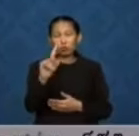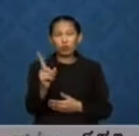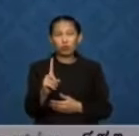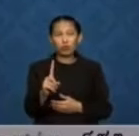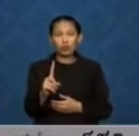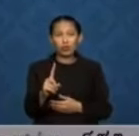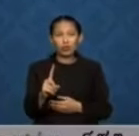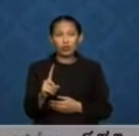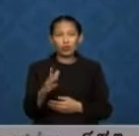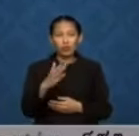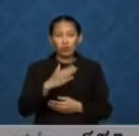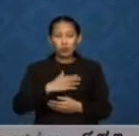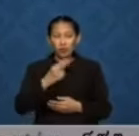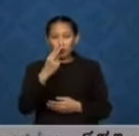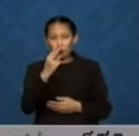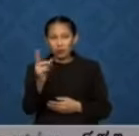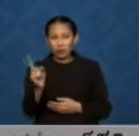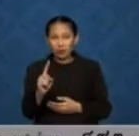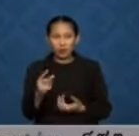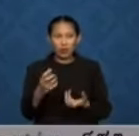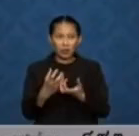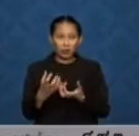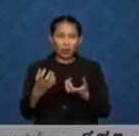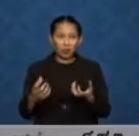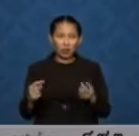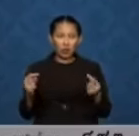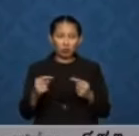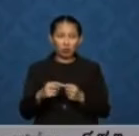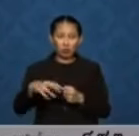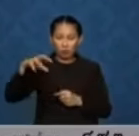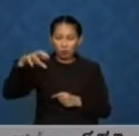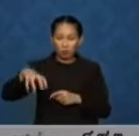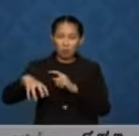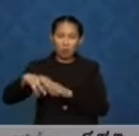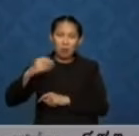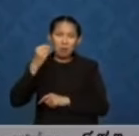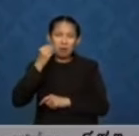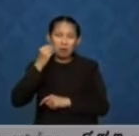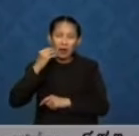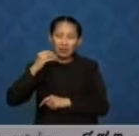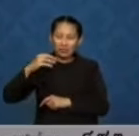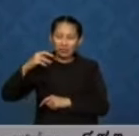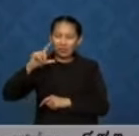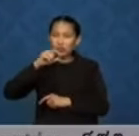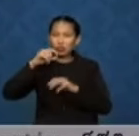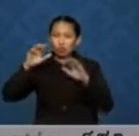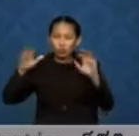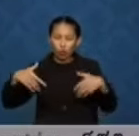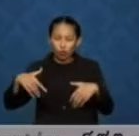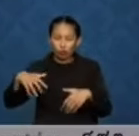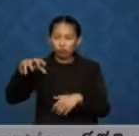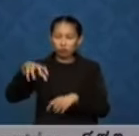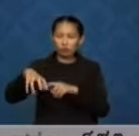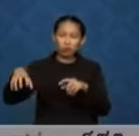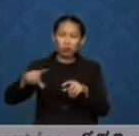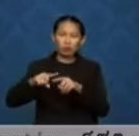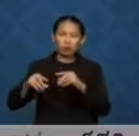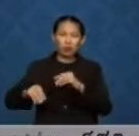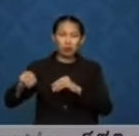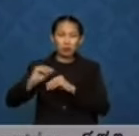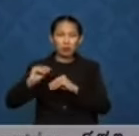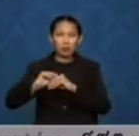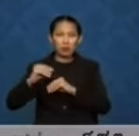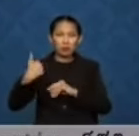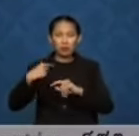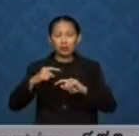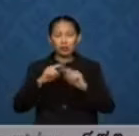ายๆเลยคือเราจะเห็นได้จากการปริมาณของอาคารบ้านนกหรือคอนโดนกที่เพิ่มขึ้นในทั่วภูมิภาคของประเทศไ